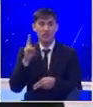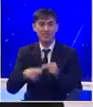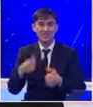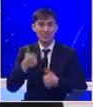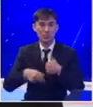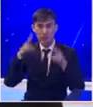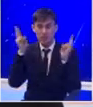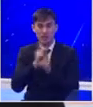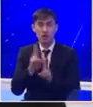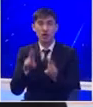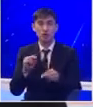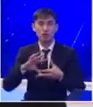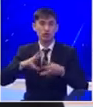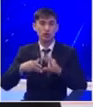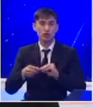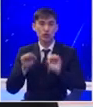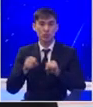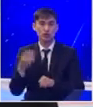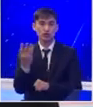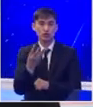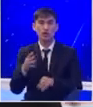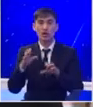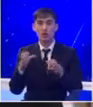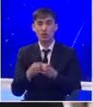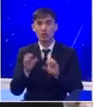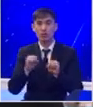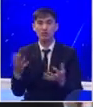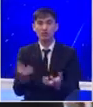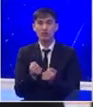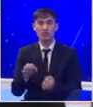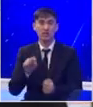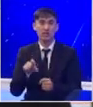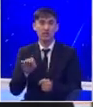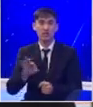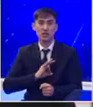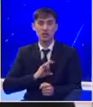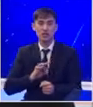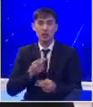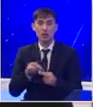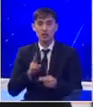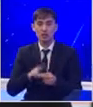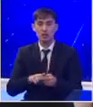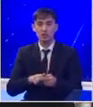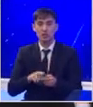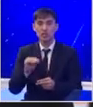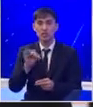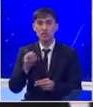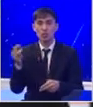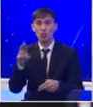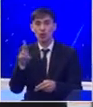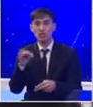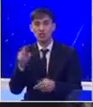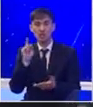чемпионата мы не знаем, как это может заключиться. Может быть, и четвертая команда может завоевать и золотые медали. То есть, поэтому, а ЖТСУ, Куаныш надо